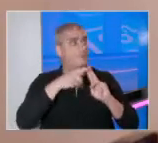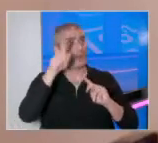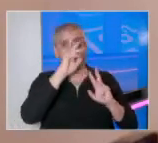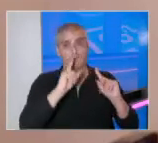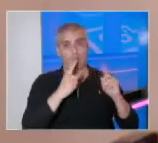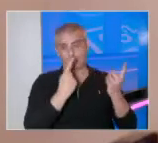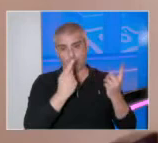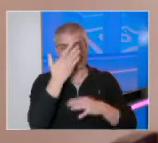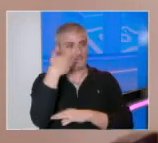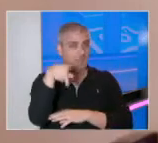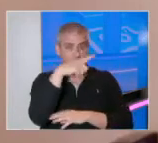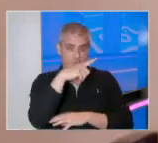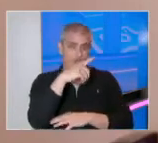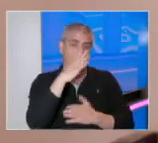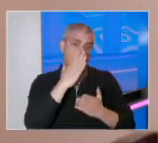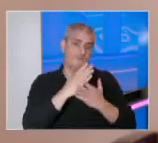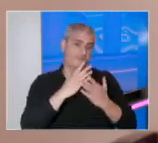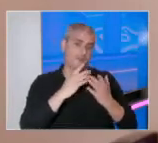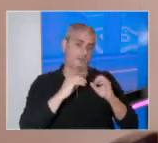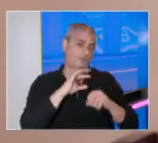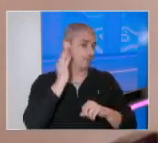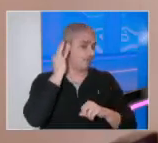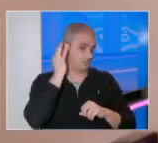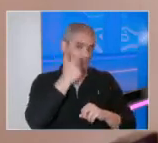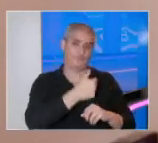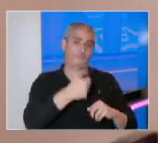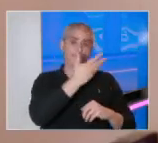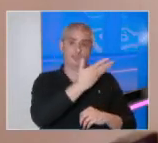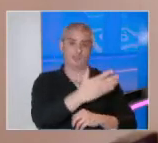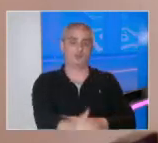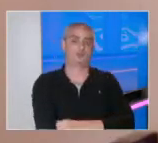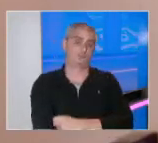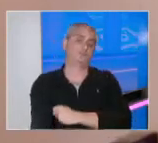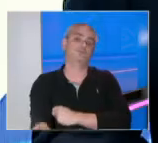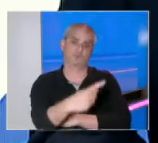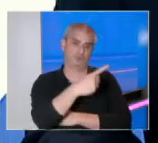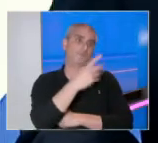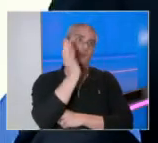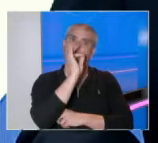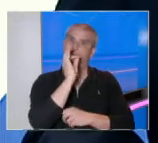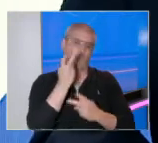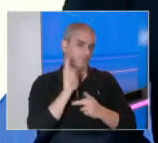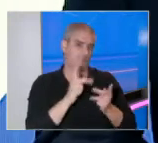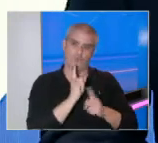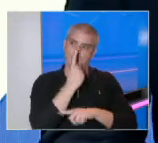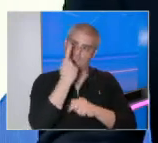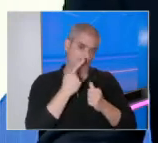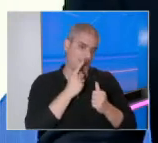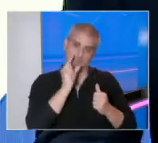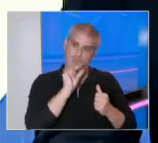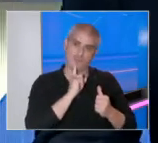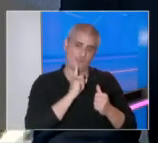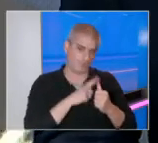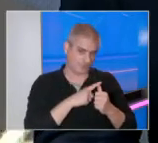קרה במדינות שהונהגו על ידי נשים, מנהיגות, ושם אחוזי התמותה היו נמוכים